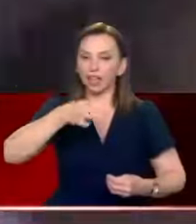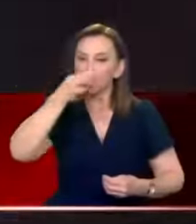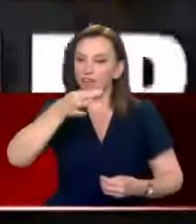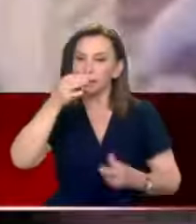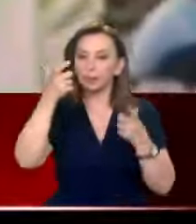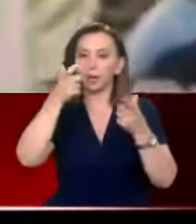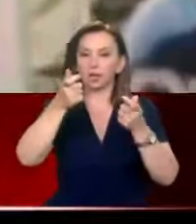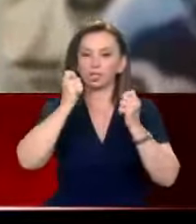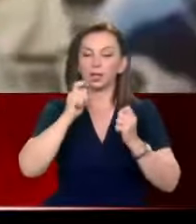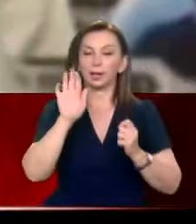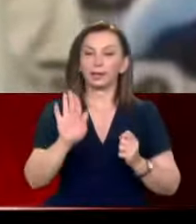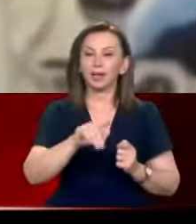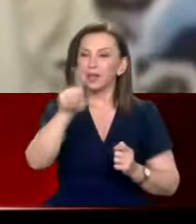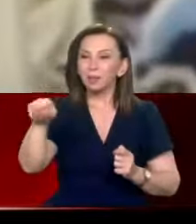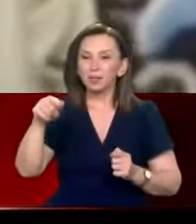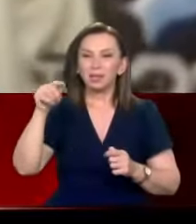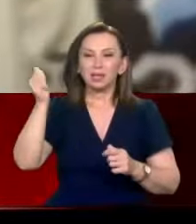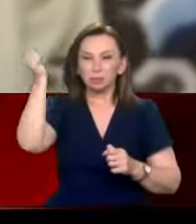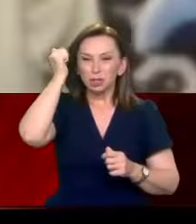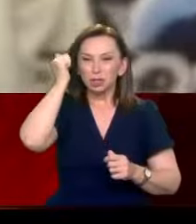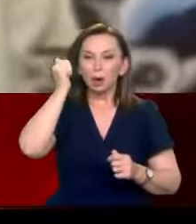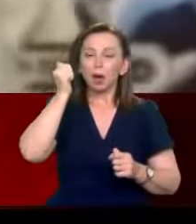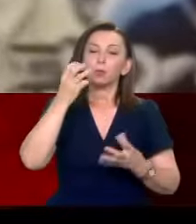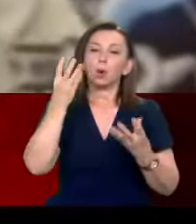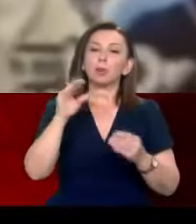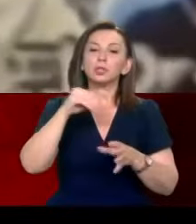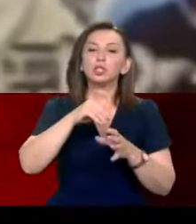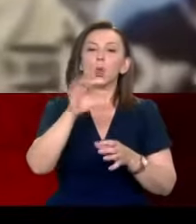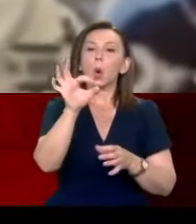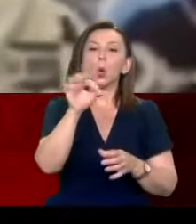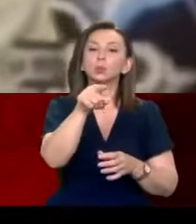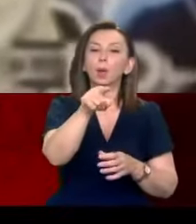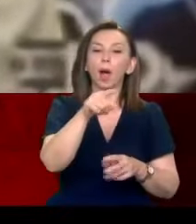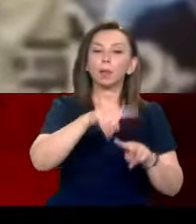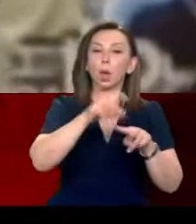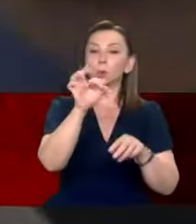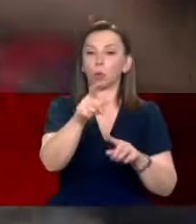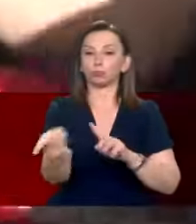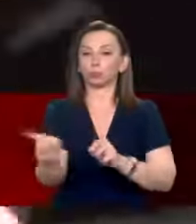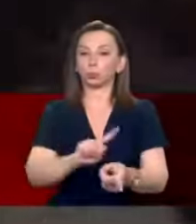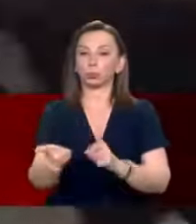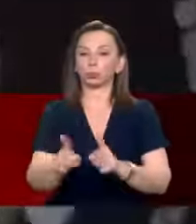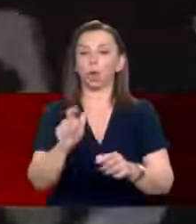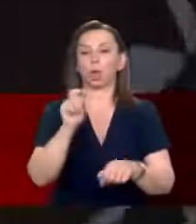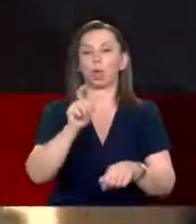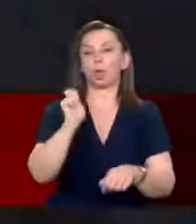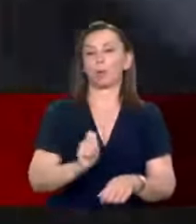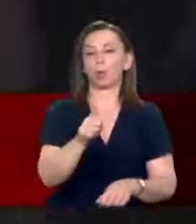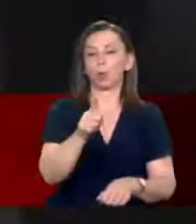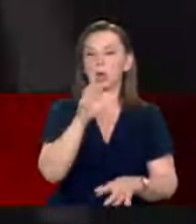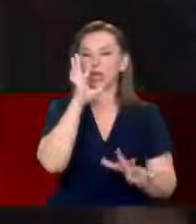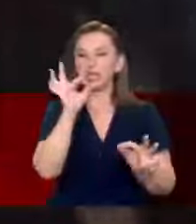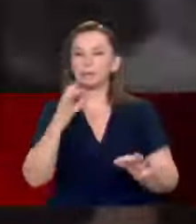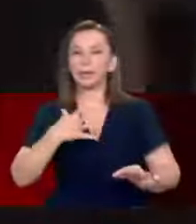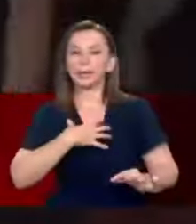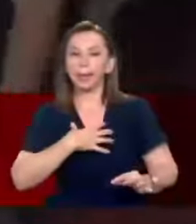dikkat çekti. Sanıkların etkin pişmanlıktan yararlanmaması için Oktar tarafından yönlendirildiğini öne sürdü. Kimse